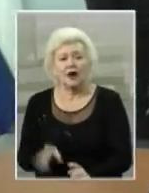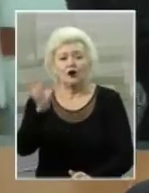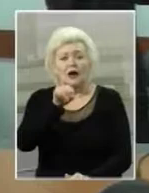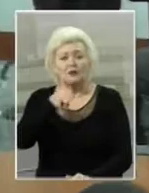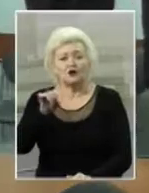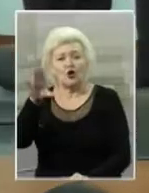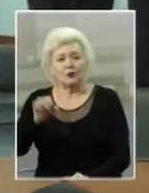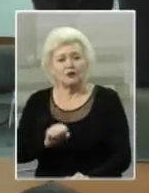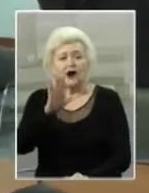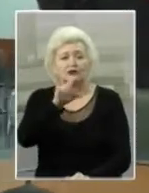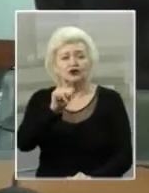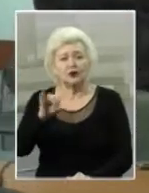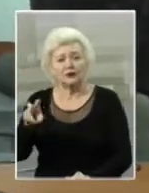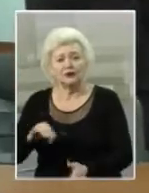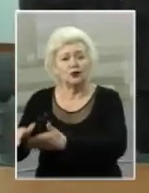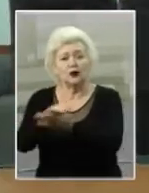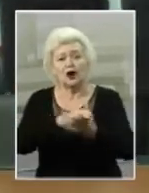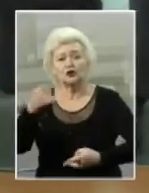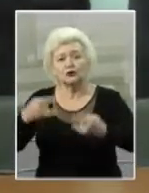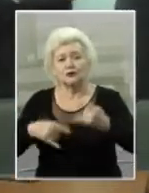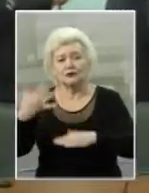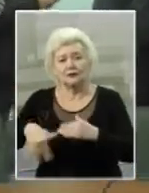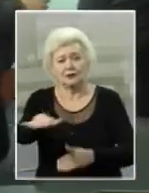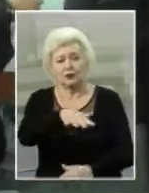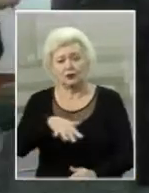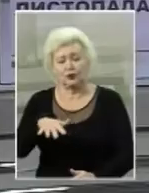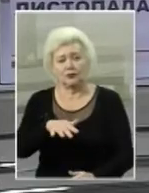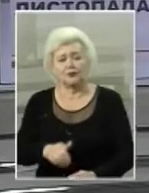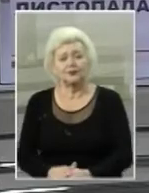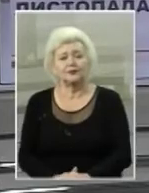Олена Протопопова, Володимир Чепіного, Суспільне, Херсон.